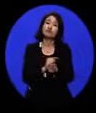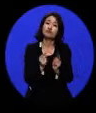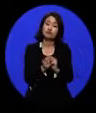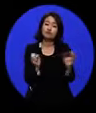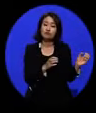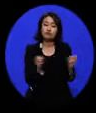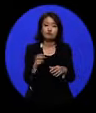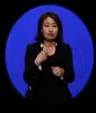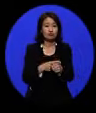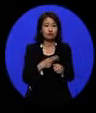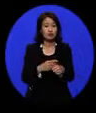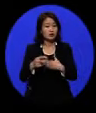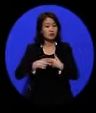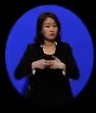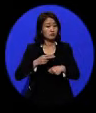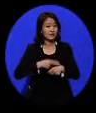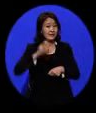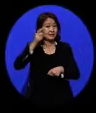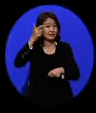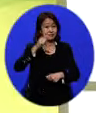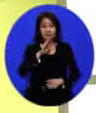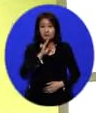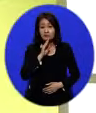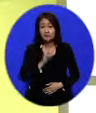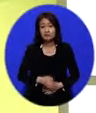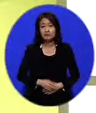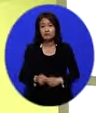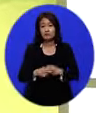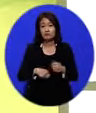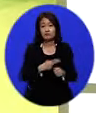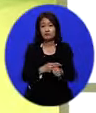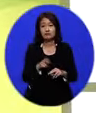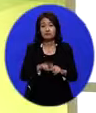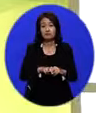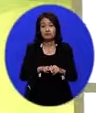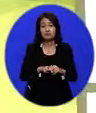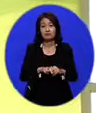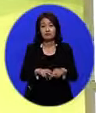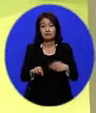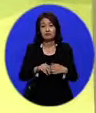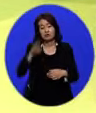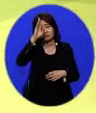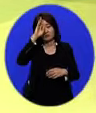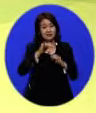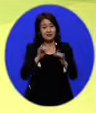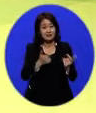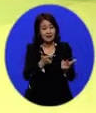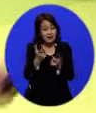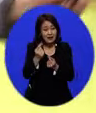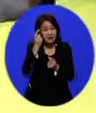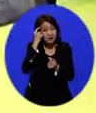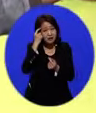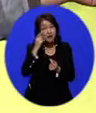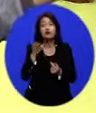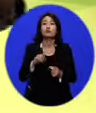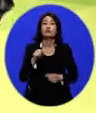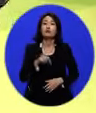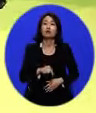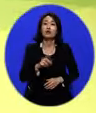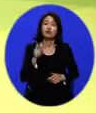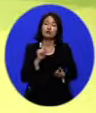상대 선생님이에요. 의사가 아니에요. 그렇죠? 네. 자, 의사 선생님 앞에 앉으면 자, 자기는 환자라고 느끼기 쉽겠죠. 네. 하지만